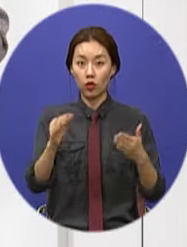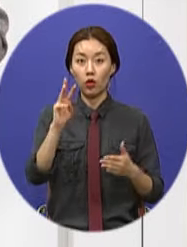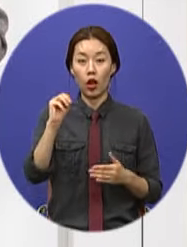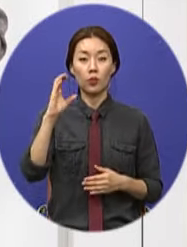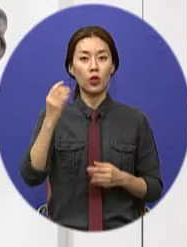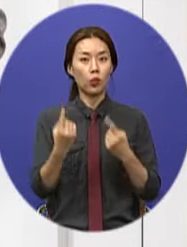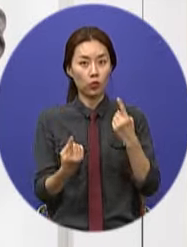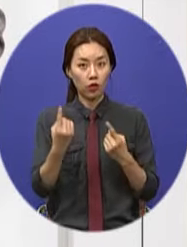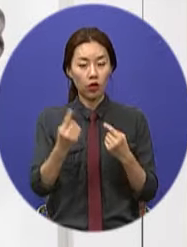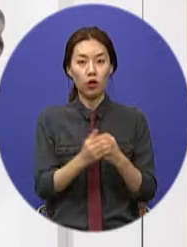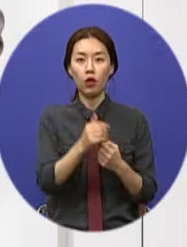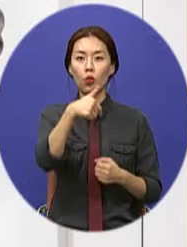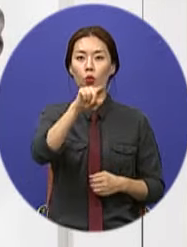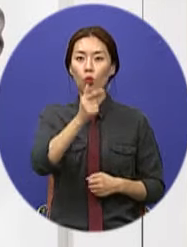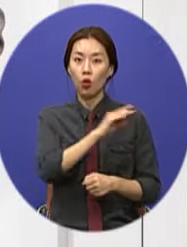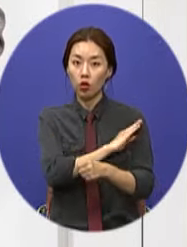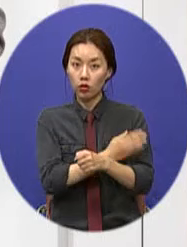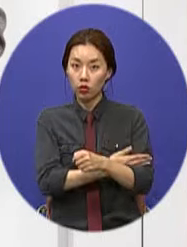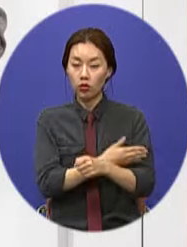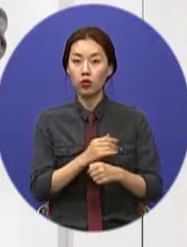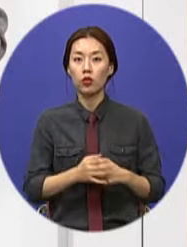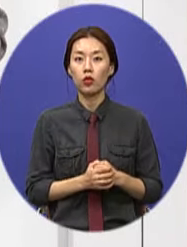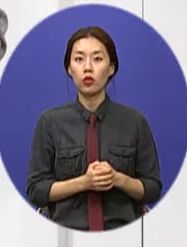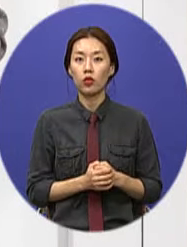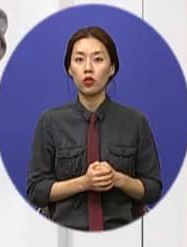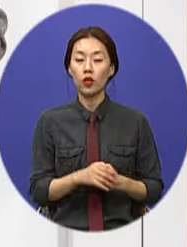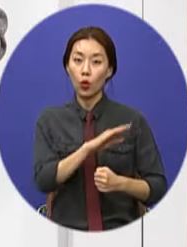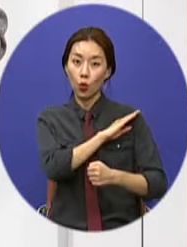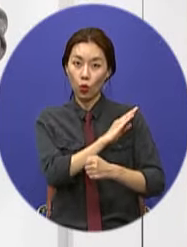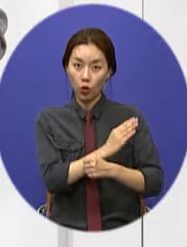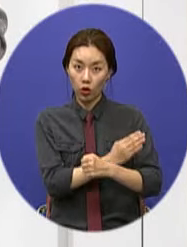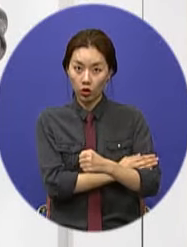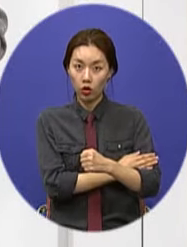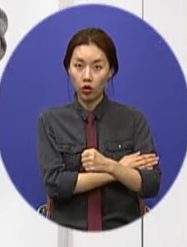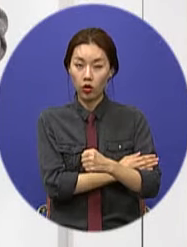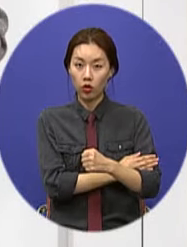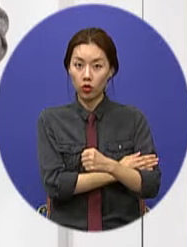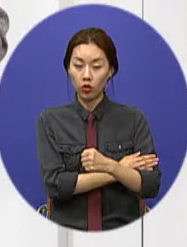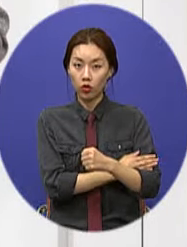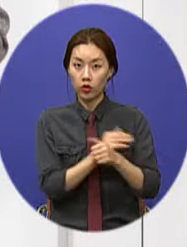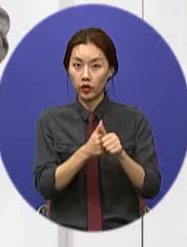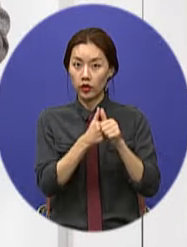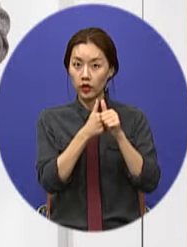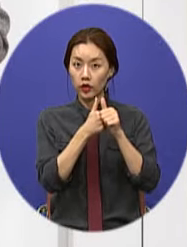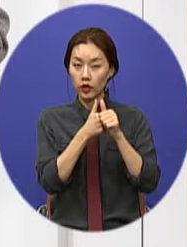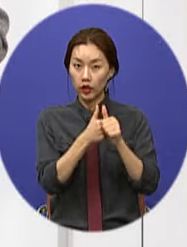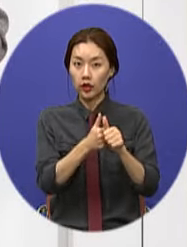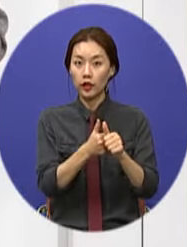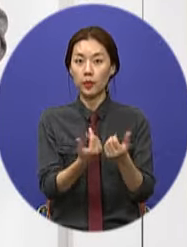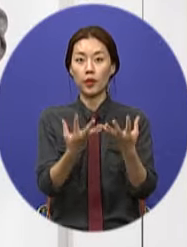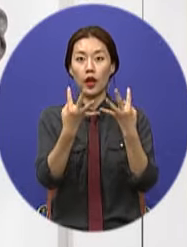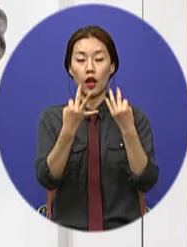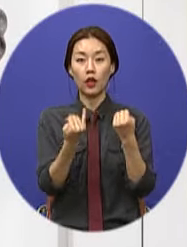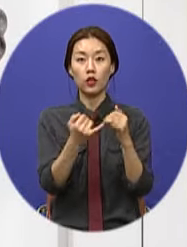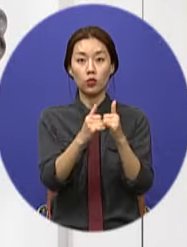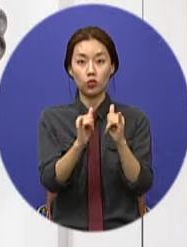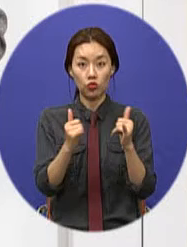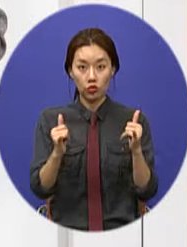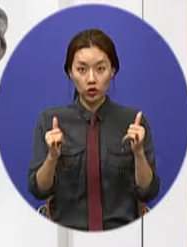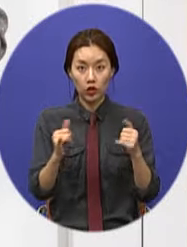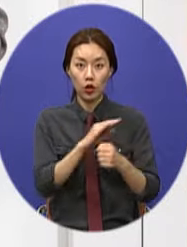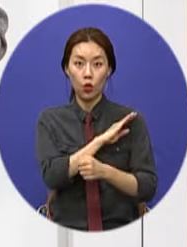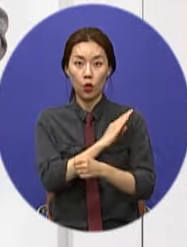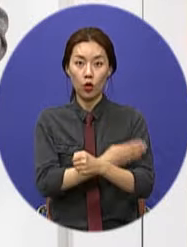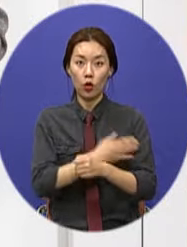MC보다도 권. 권력 앞에 떠드는 많은 무리들